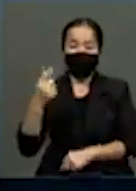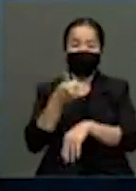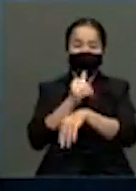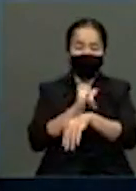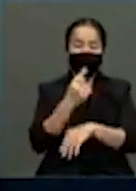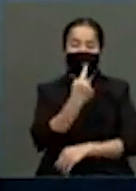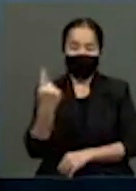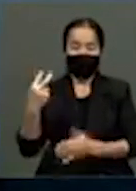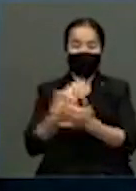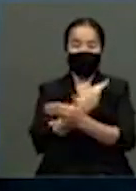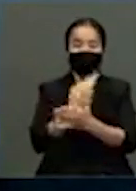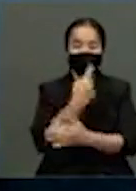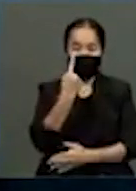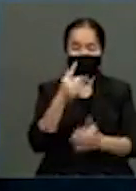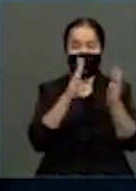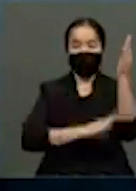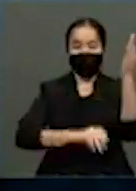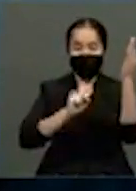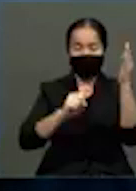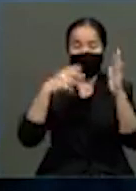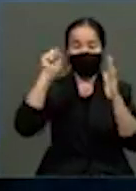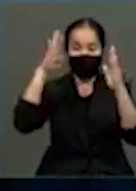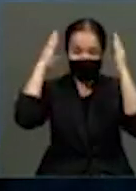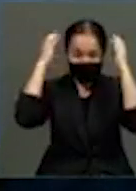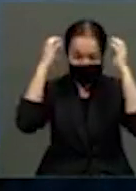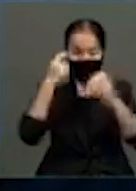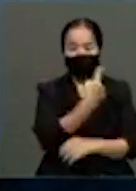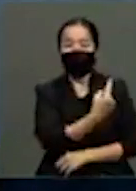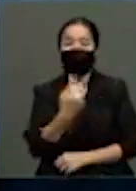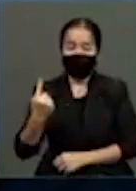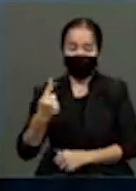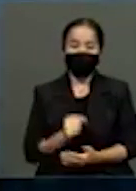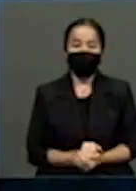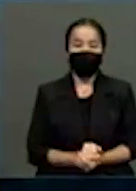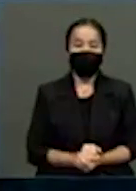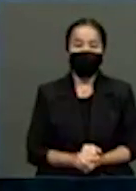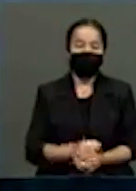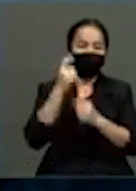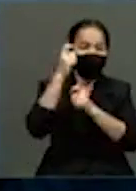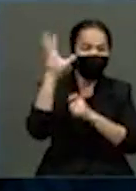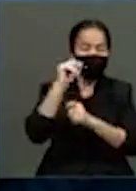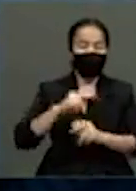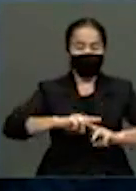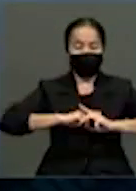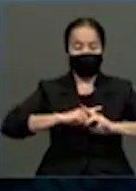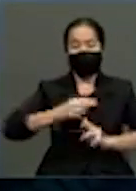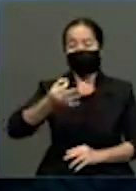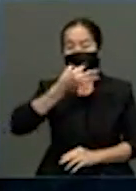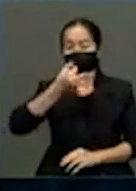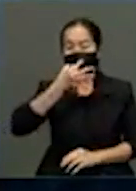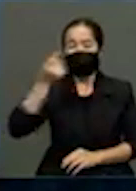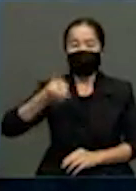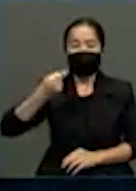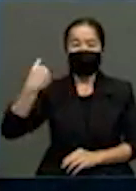ราชบุรีสงขลาและก็สระบุรีนะครับในปัจจัยเสี่ยงเกี่ยวกับโรคประจำตัวยังคล้ายๆเดิมนะ